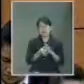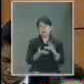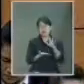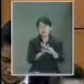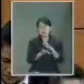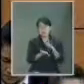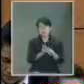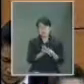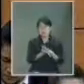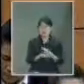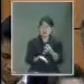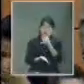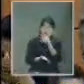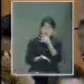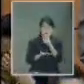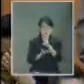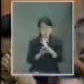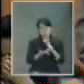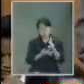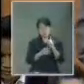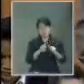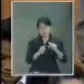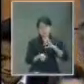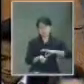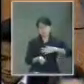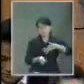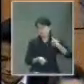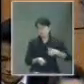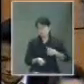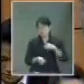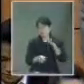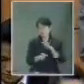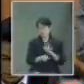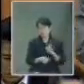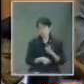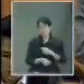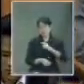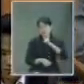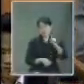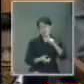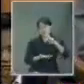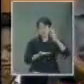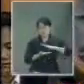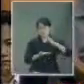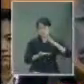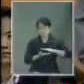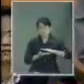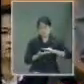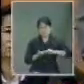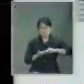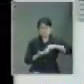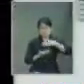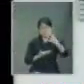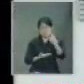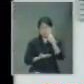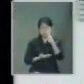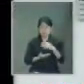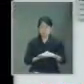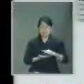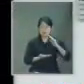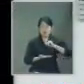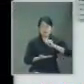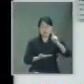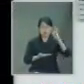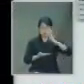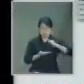ยต่างๆเขาไม่พอใจครับเขามาร้องหนังสือพิมพ์เลยครับเปิดหน้าต่อไปสิครับเรื่องก็เลยแดงขึ้น